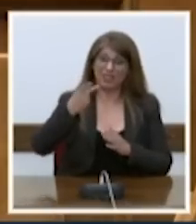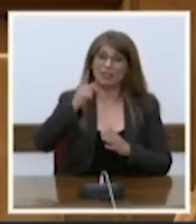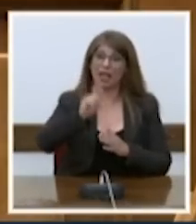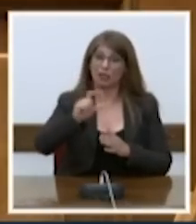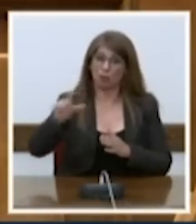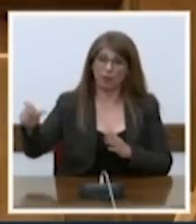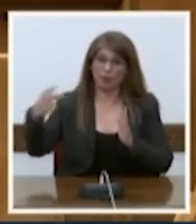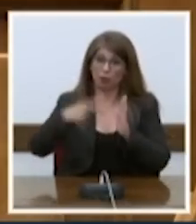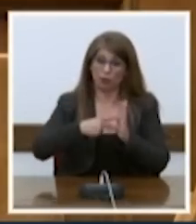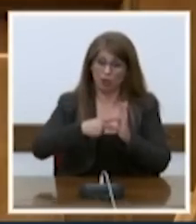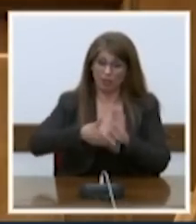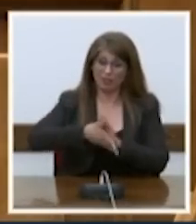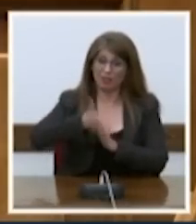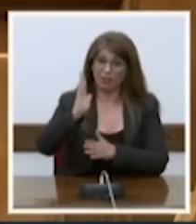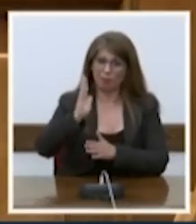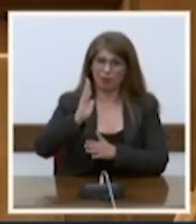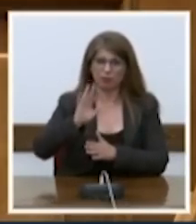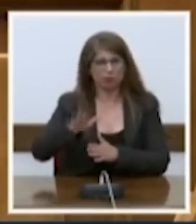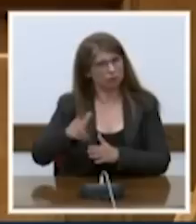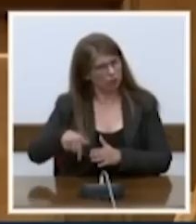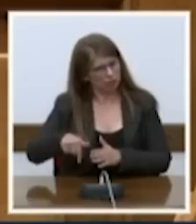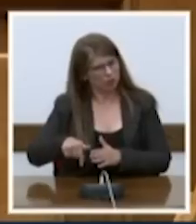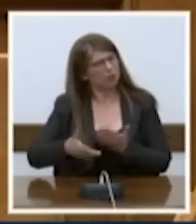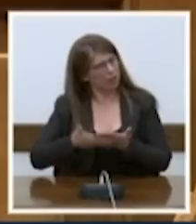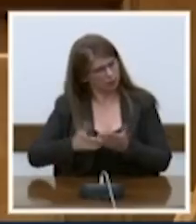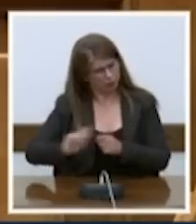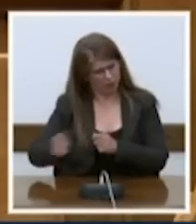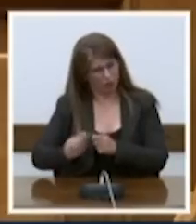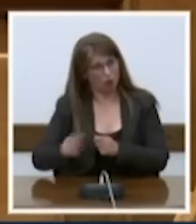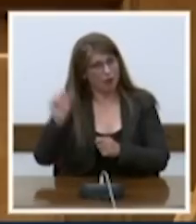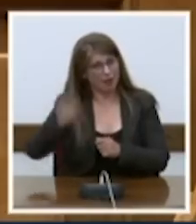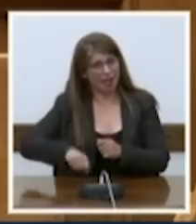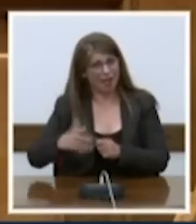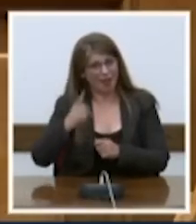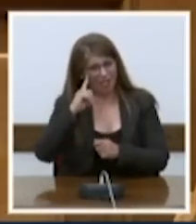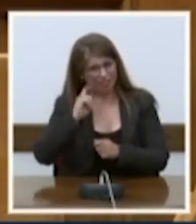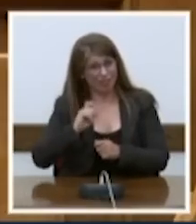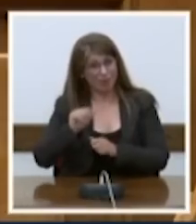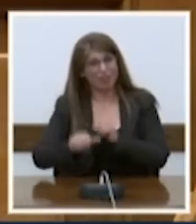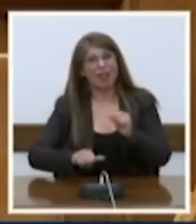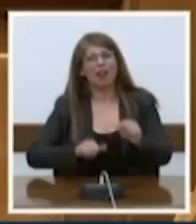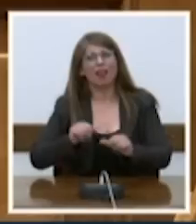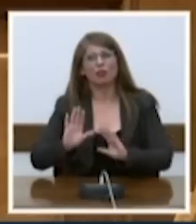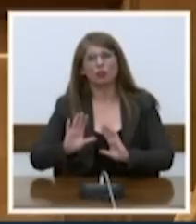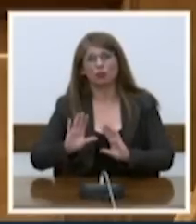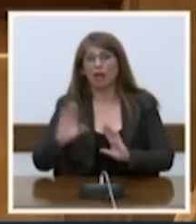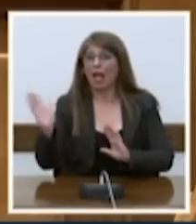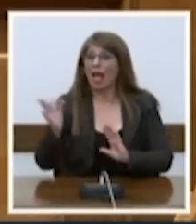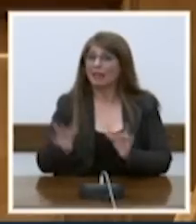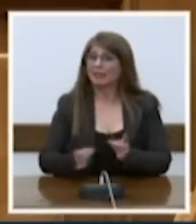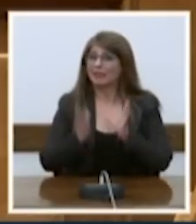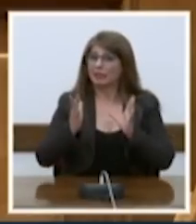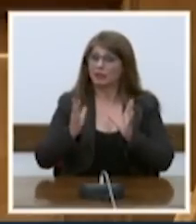2015. Μπορεί σήμερα ακόμα να εξυπηρετείτε, αλλά τα δεδομένα θα αλλάξουν σε περίπτωση